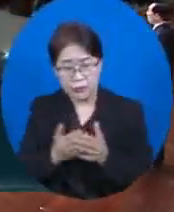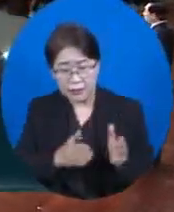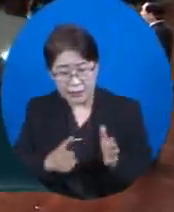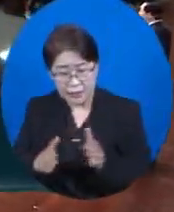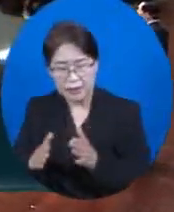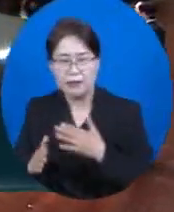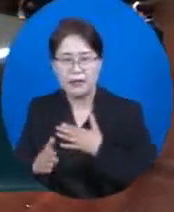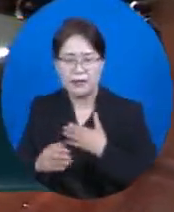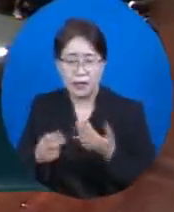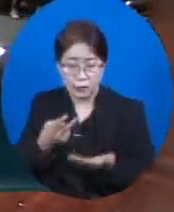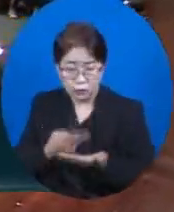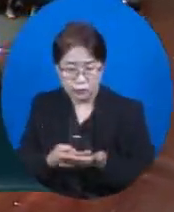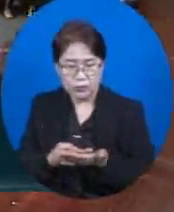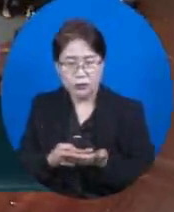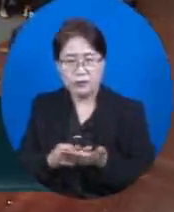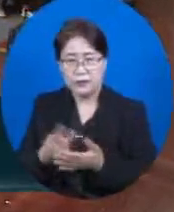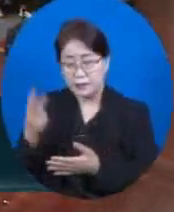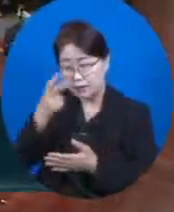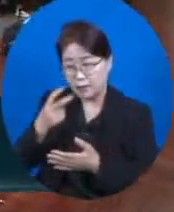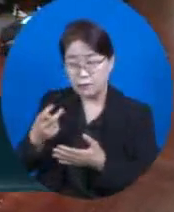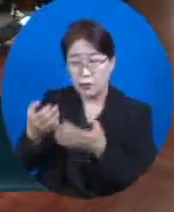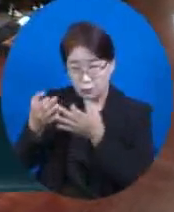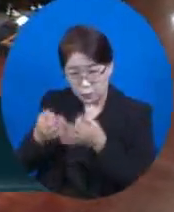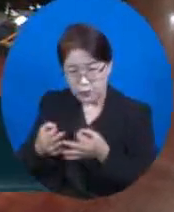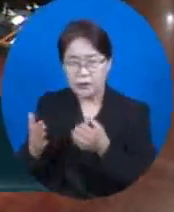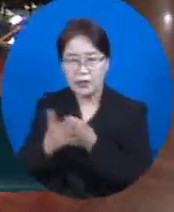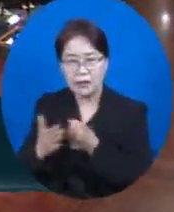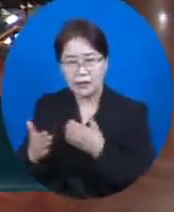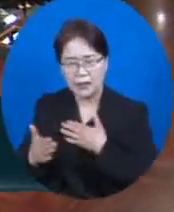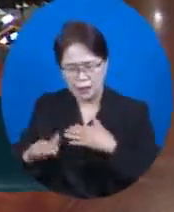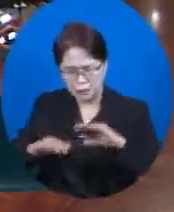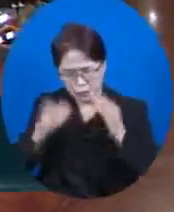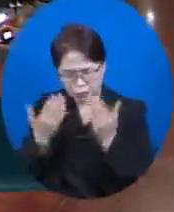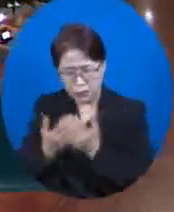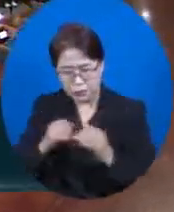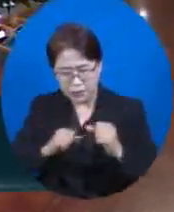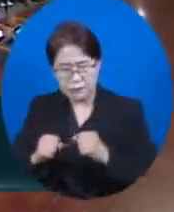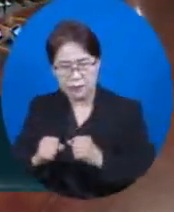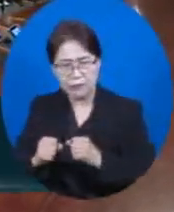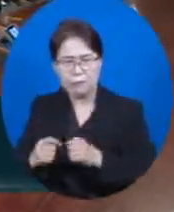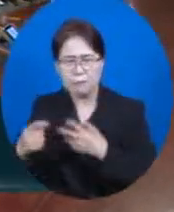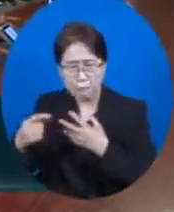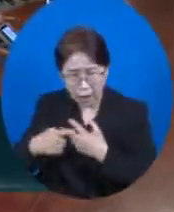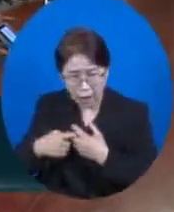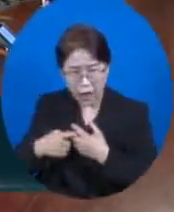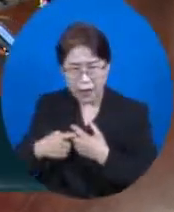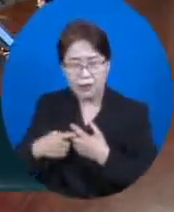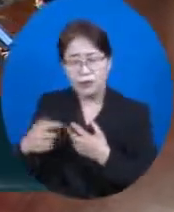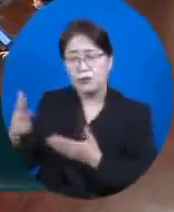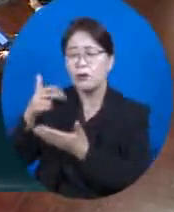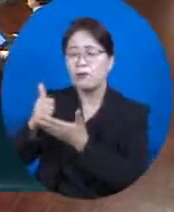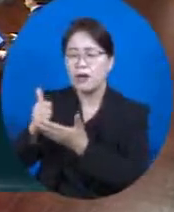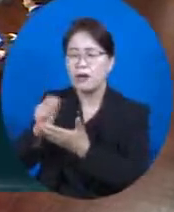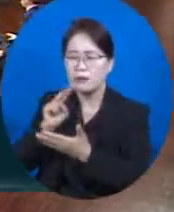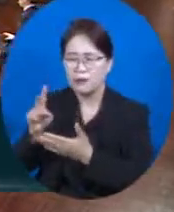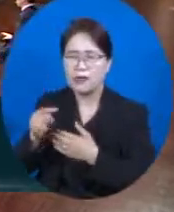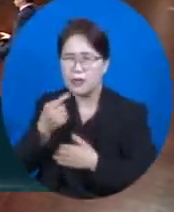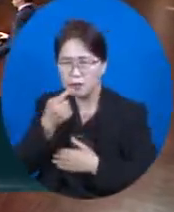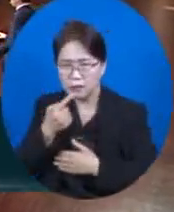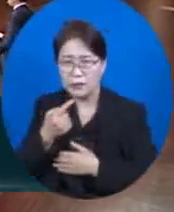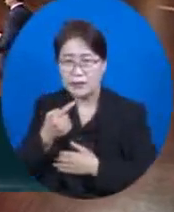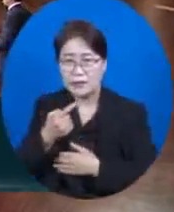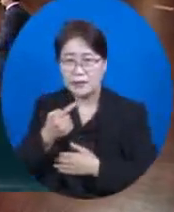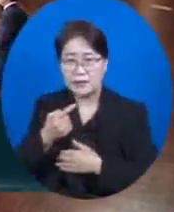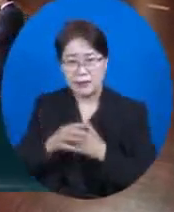내가 돕는 것을 살펴보셨으므로 나의 모든 행위를 익히 아시오니 여호와여 내 혀의 말을